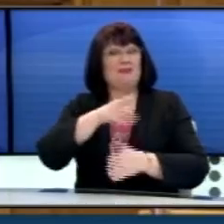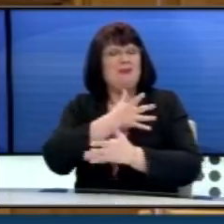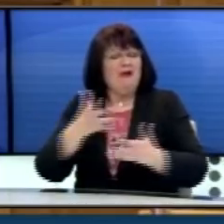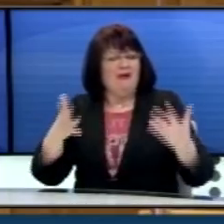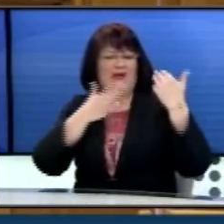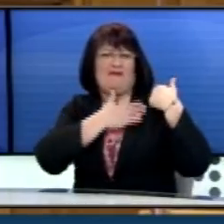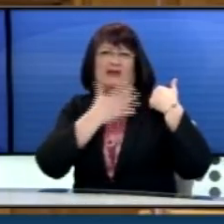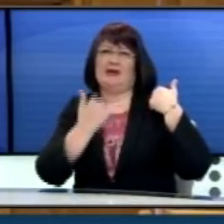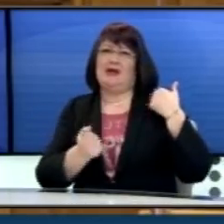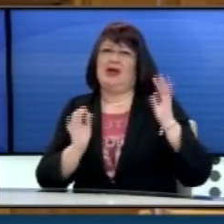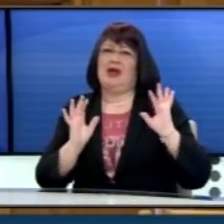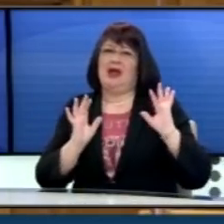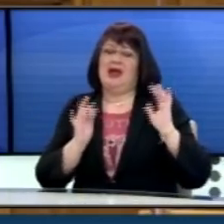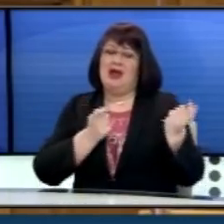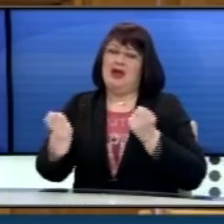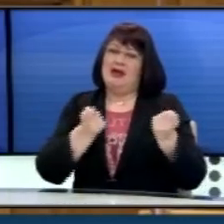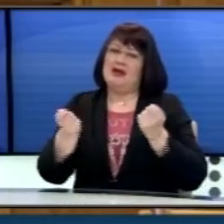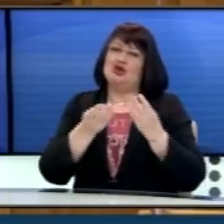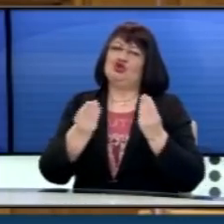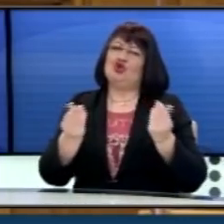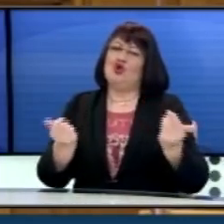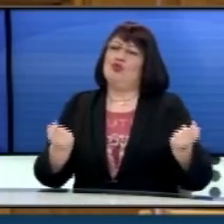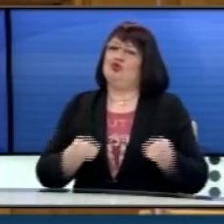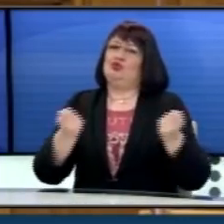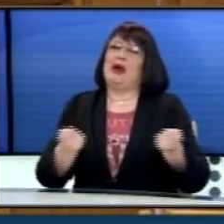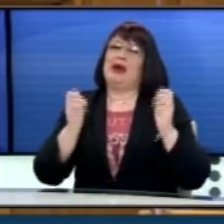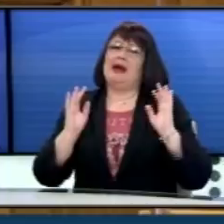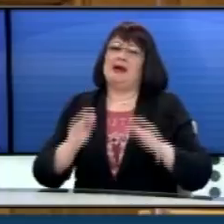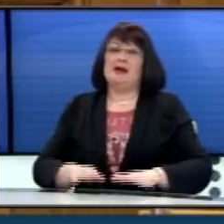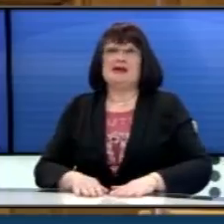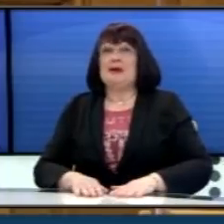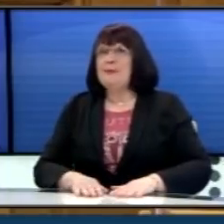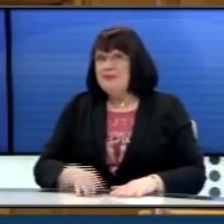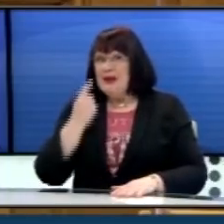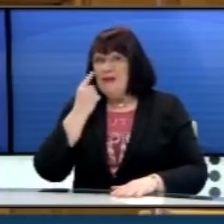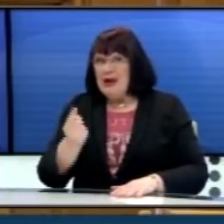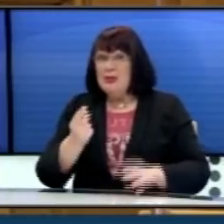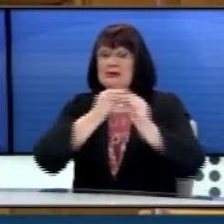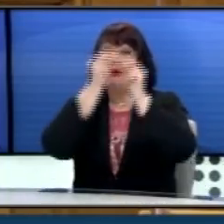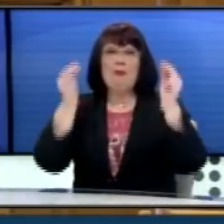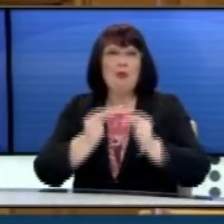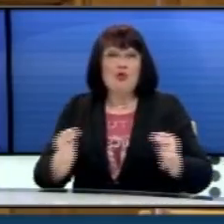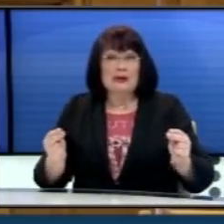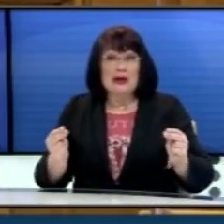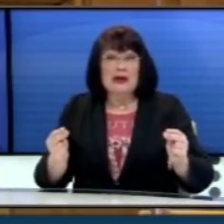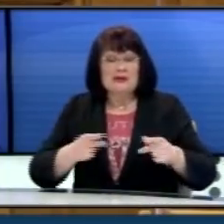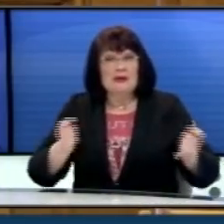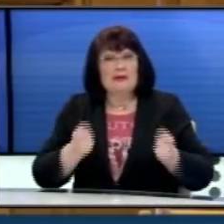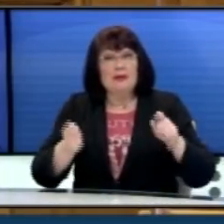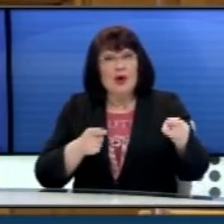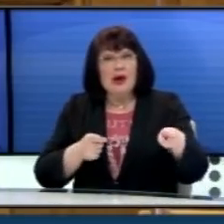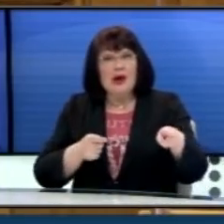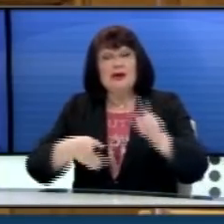ευθύνες στην ίδια τη διαχείριση της πανδημίας. Τις συνέπειες όμως της διαχείρισης της πανδημίας